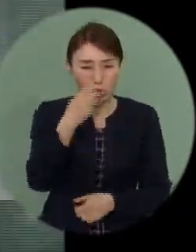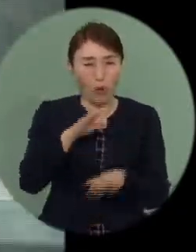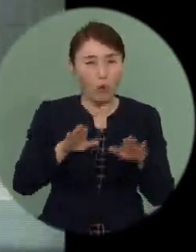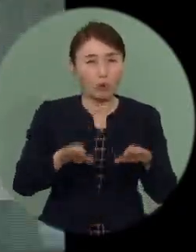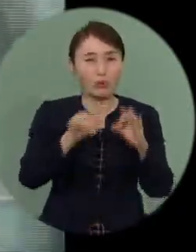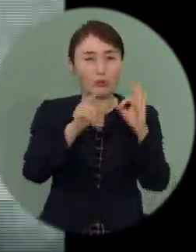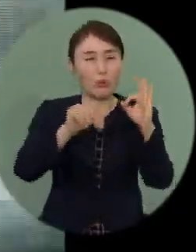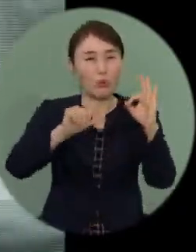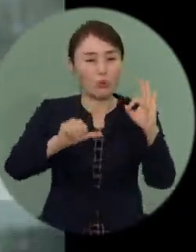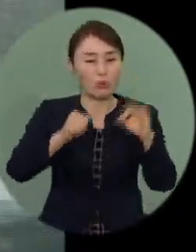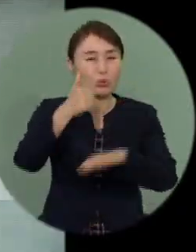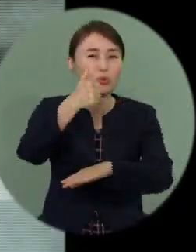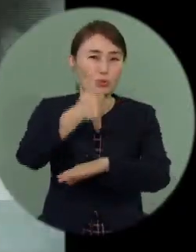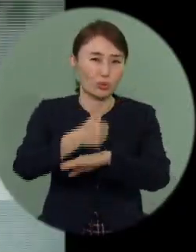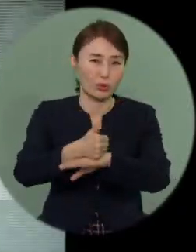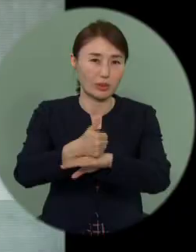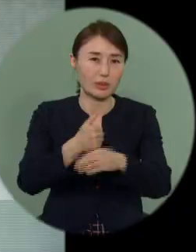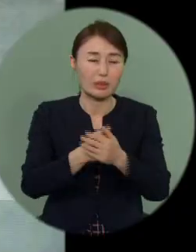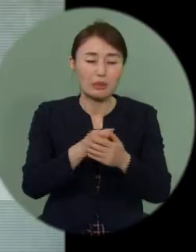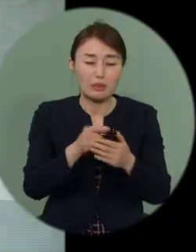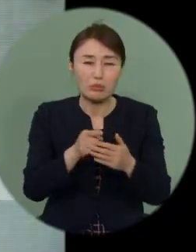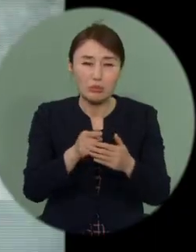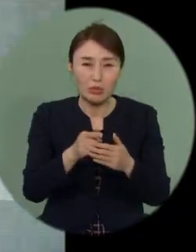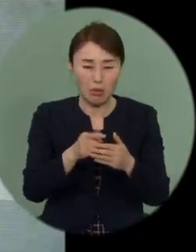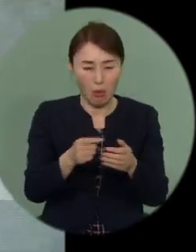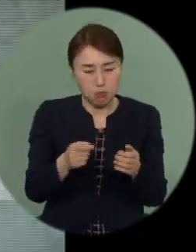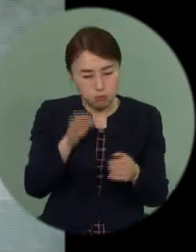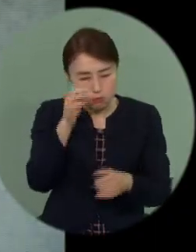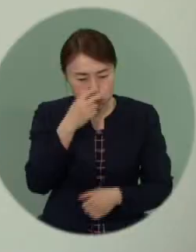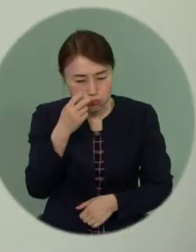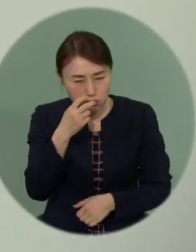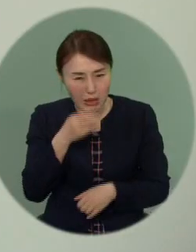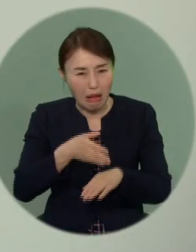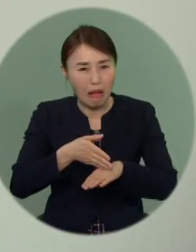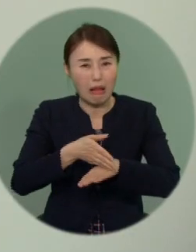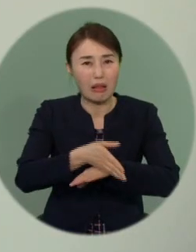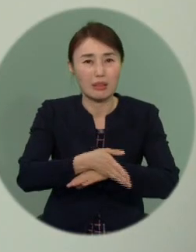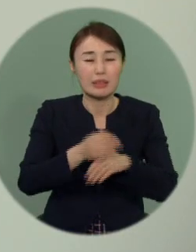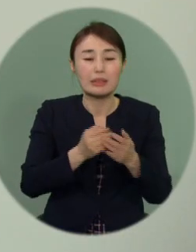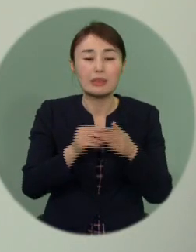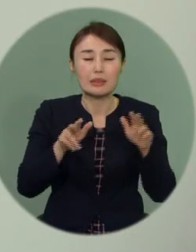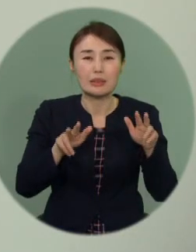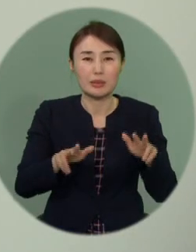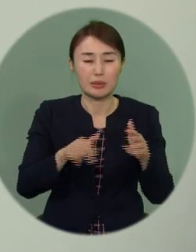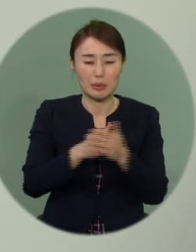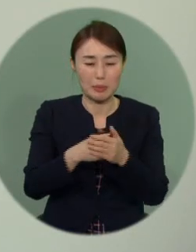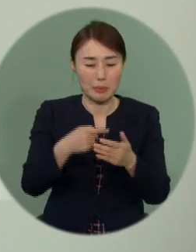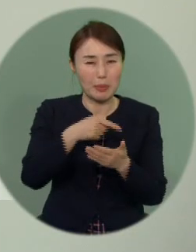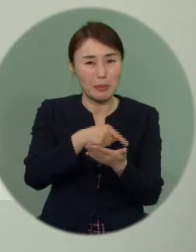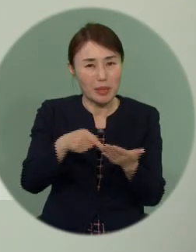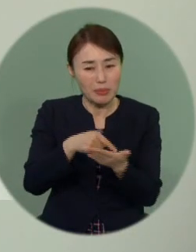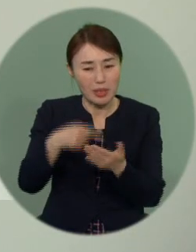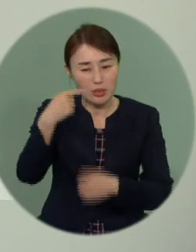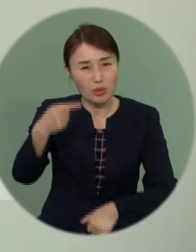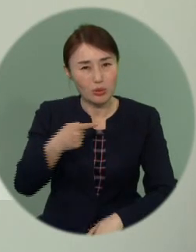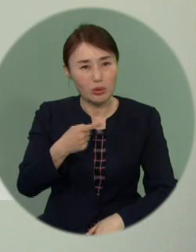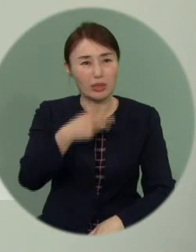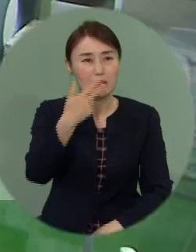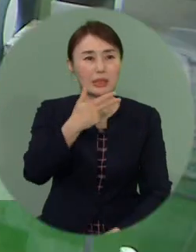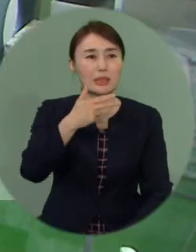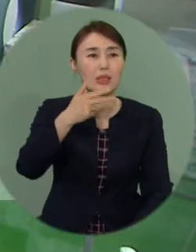오는 10월 5일 종료되는데 당장 속도는니다 현재까지 피해가 신고된 건 7,400